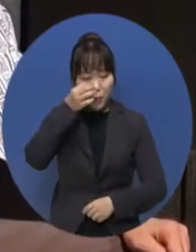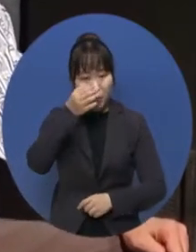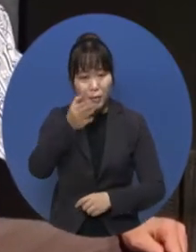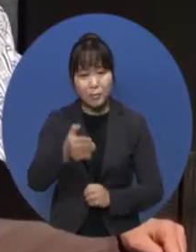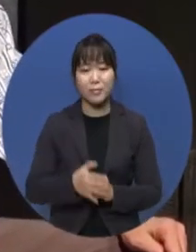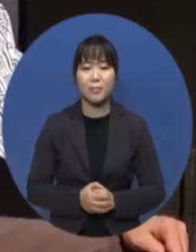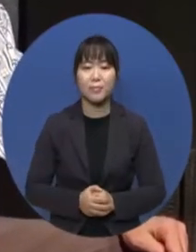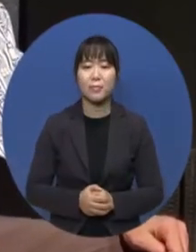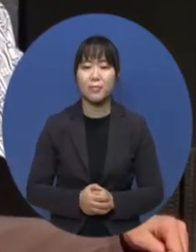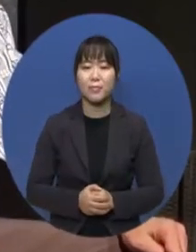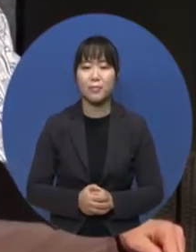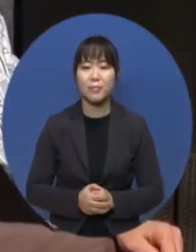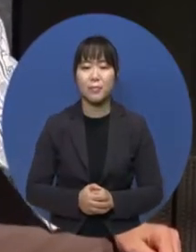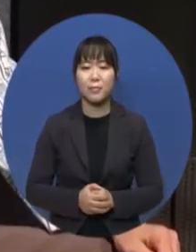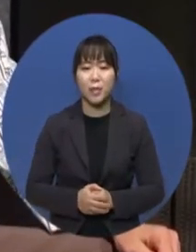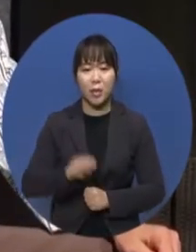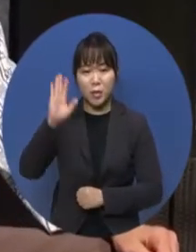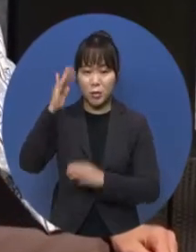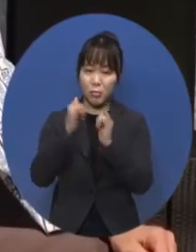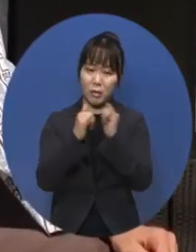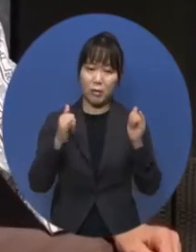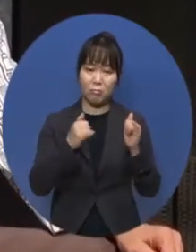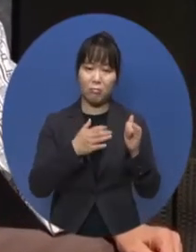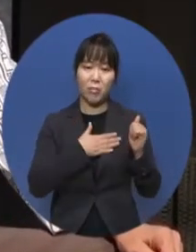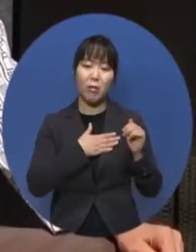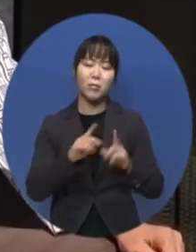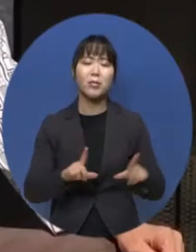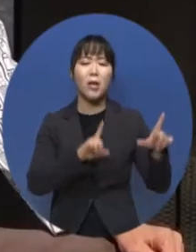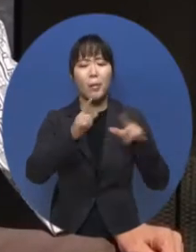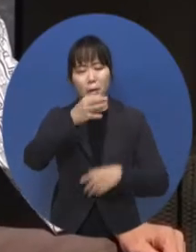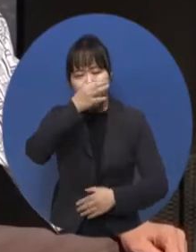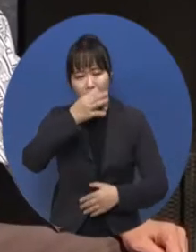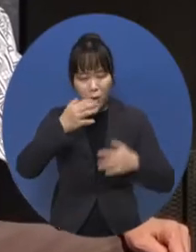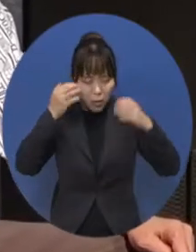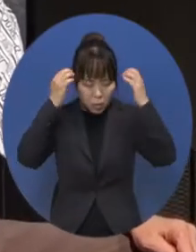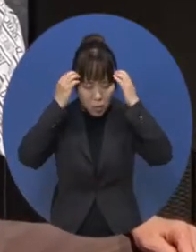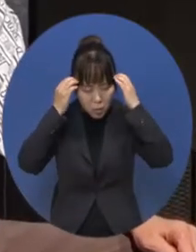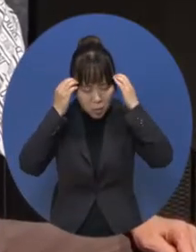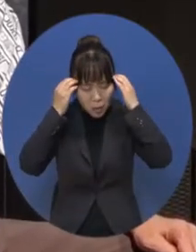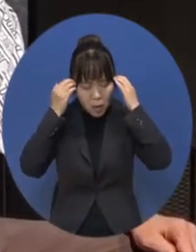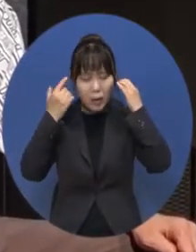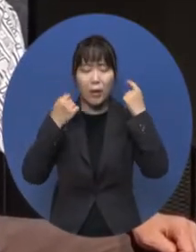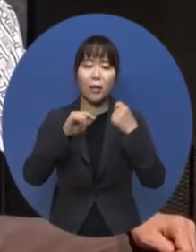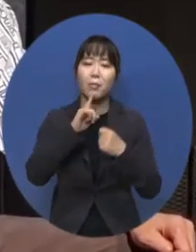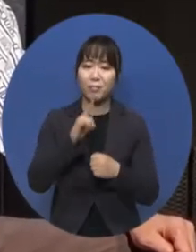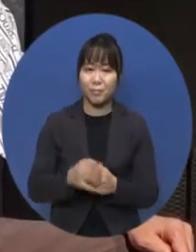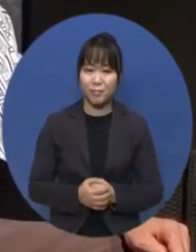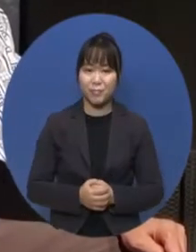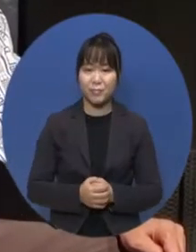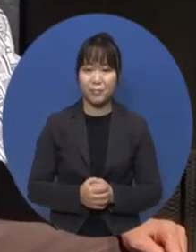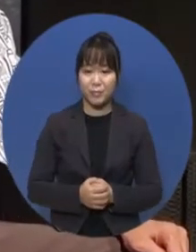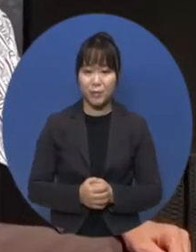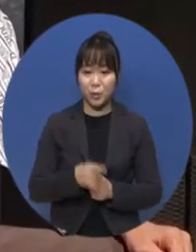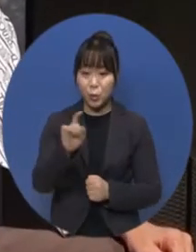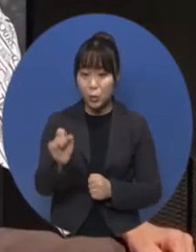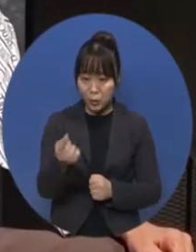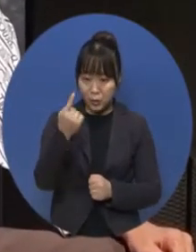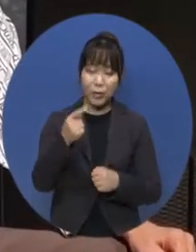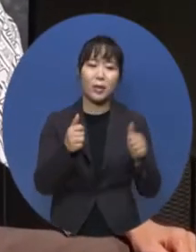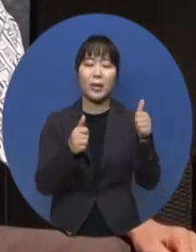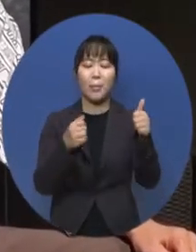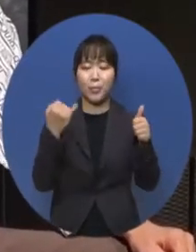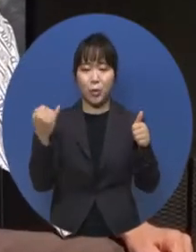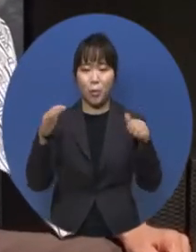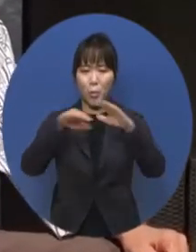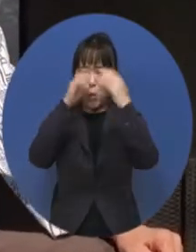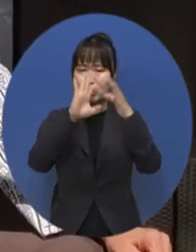보여줍니다. 현대인들은 자신들의 삶이 힘들고 고통스럽다고 생각합니다. 그로 인해 남녀노소